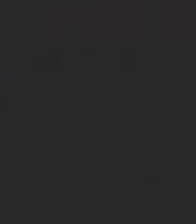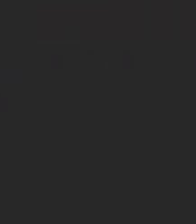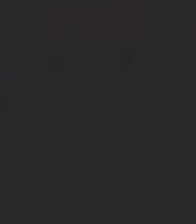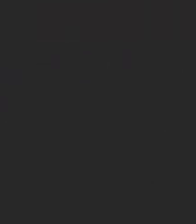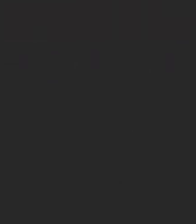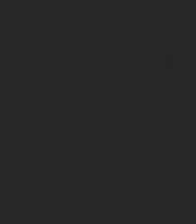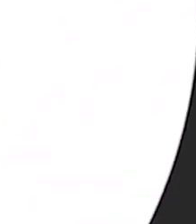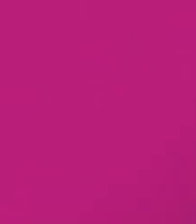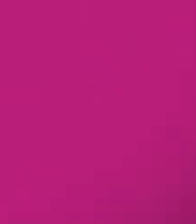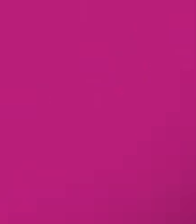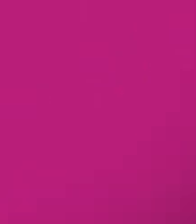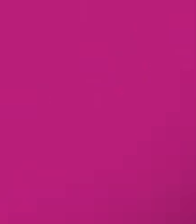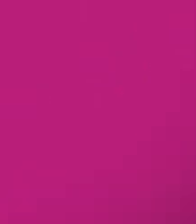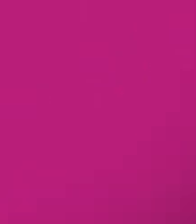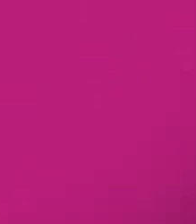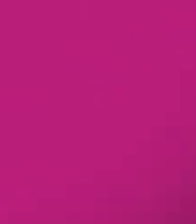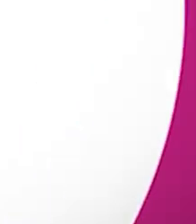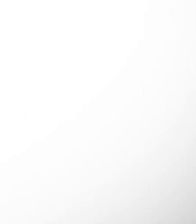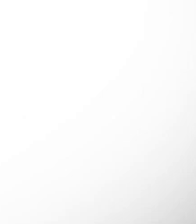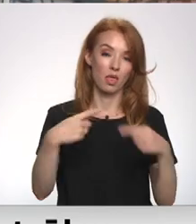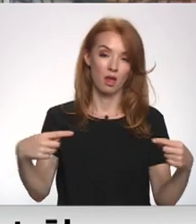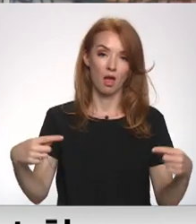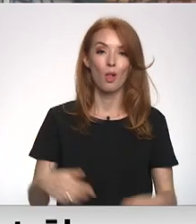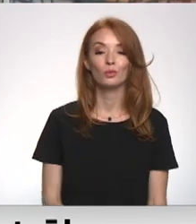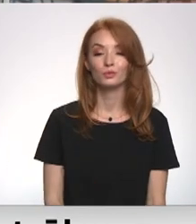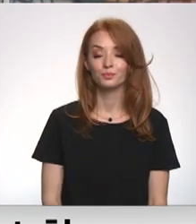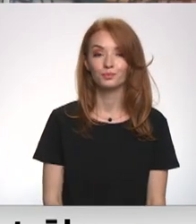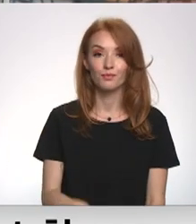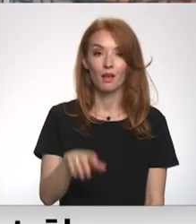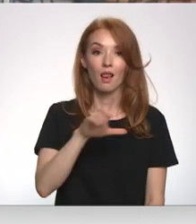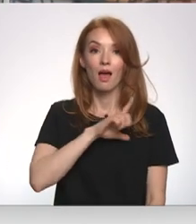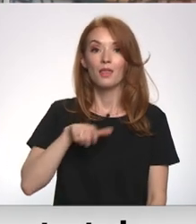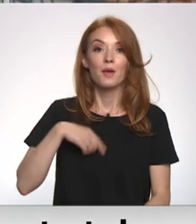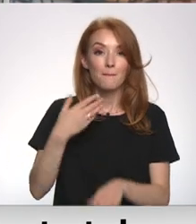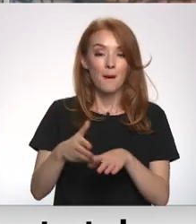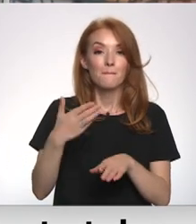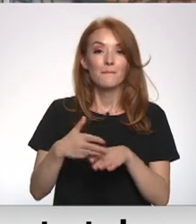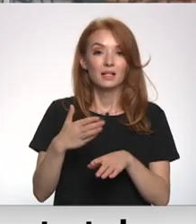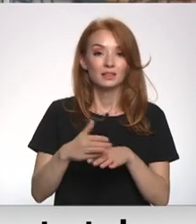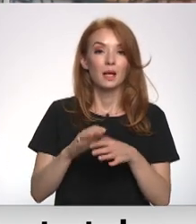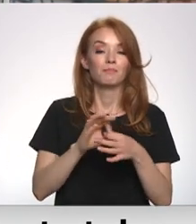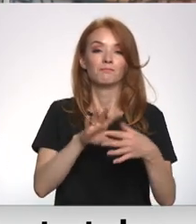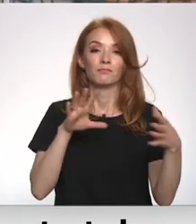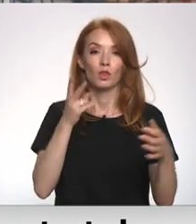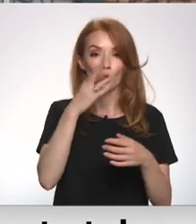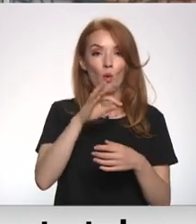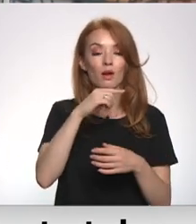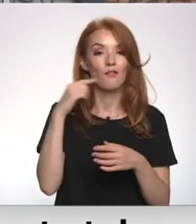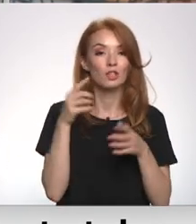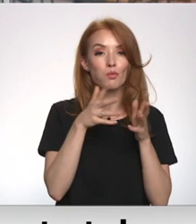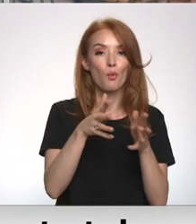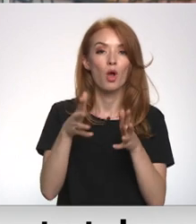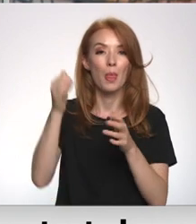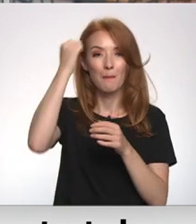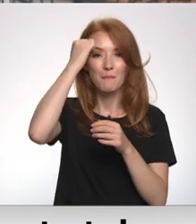Re! Viss ēters ir te! Latvija pamazām attīrās no padomi propagandas pieminekļiem un